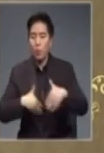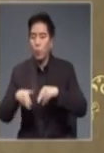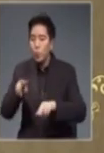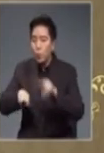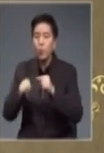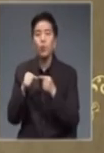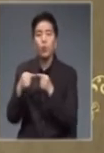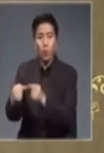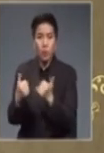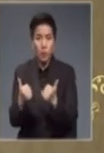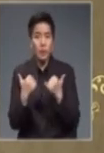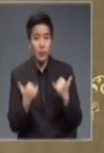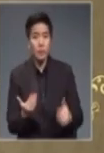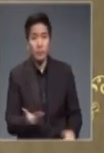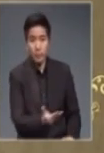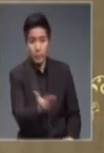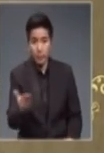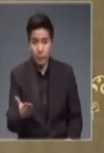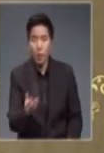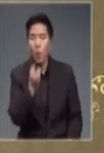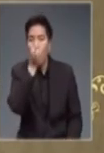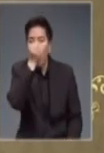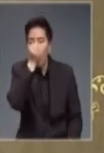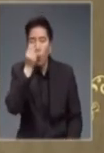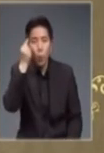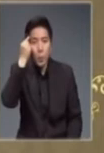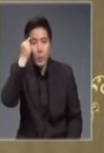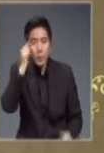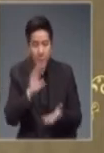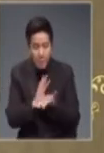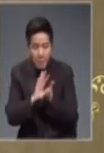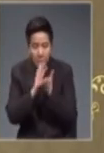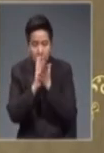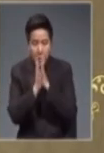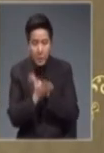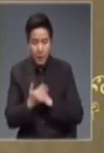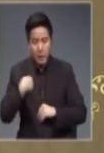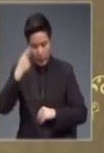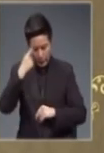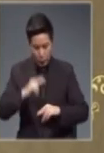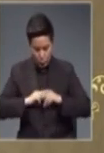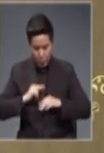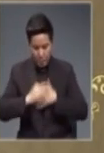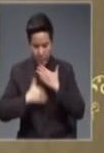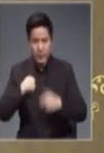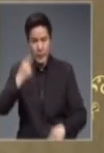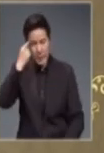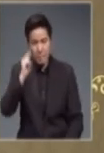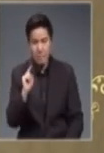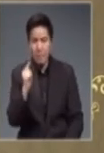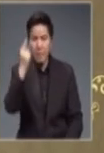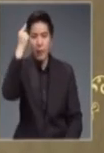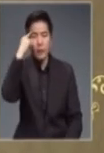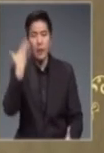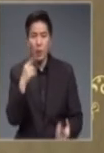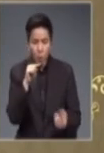าหรือครับการลงทุนในประเทศนั้นมันเกิดขึ้นไม่ทันเวลาในวันนี้มากนักนะครับสาเหตุเนื่องจากเศรษฐกิจโลกด้วยนะ